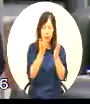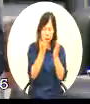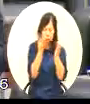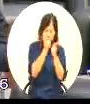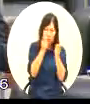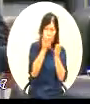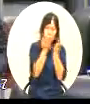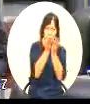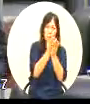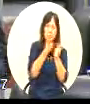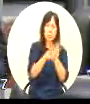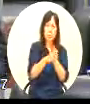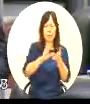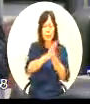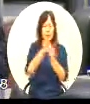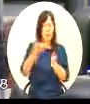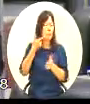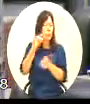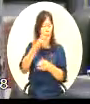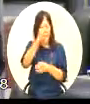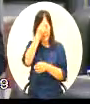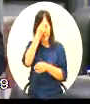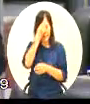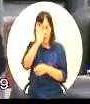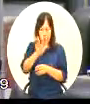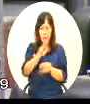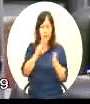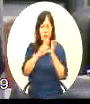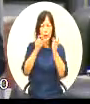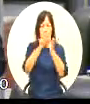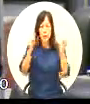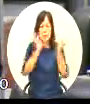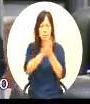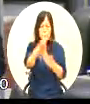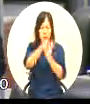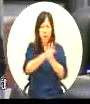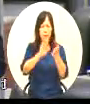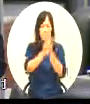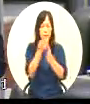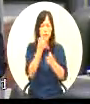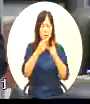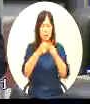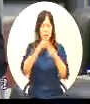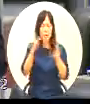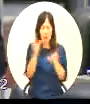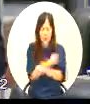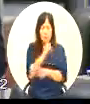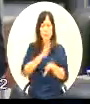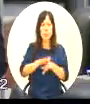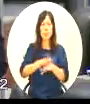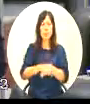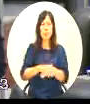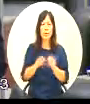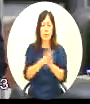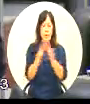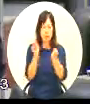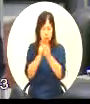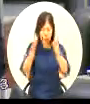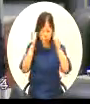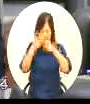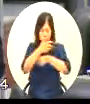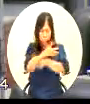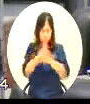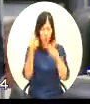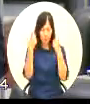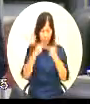学，就造成家长的困扰。但长期来看，会造成我们高雄市人才的流失。我所知道的高雄县很多的孩子，